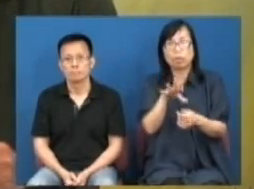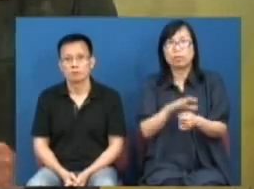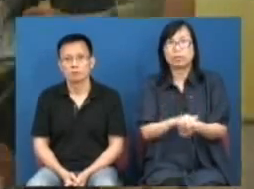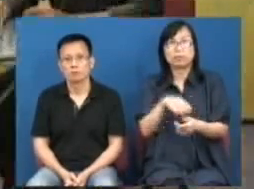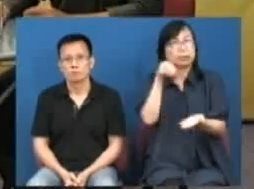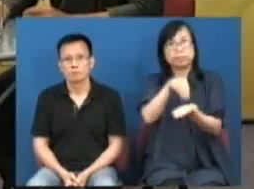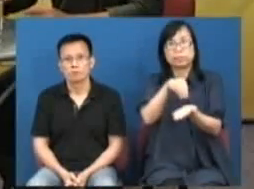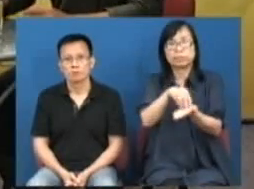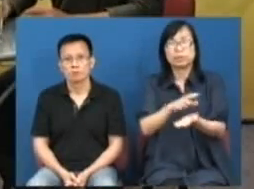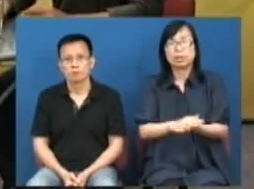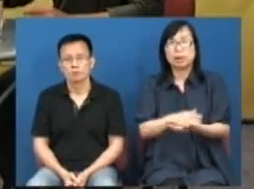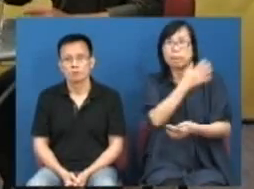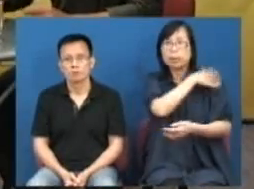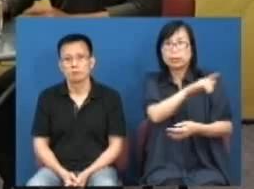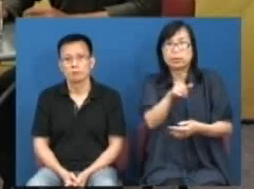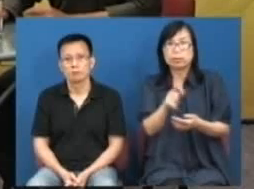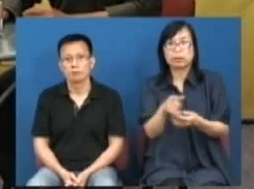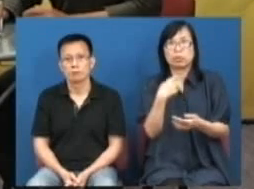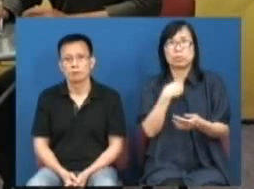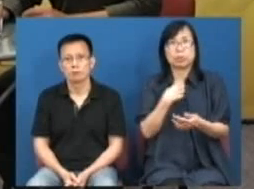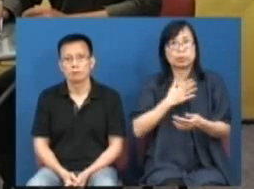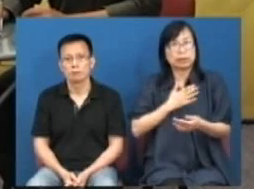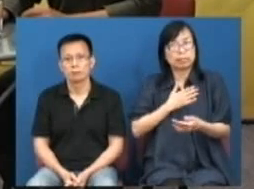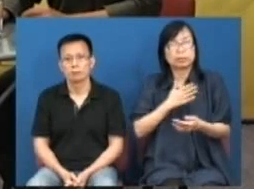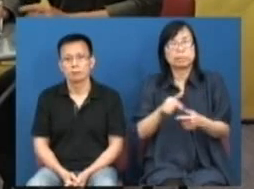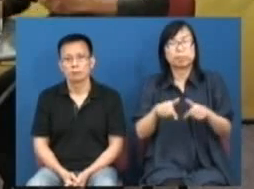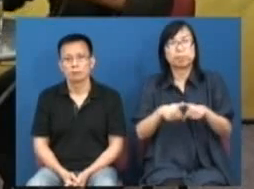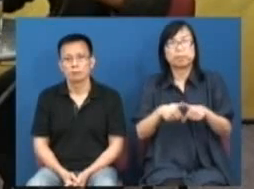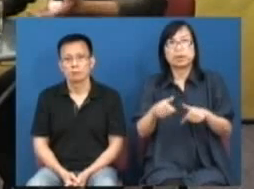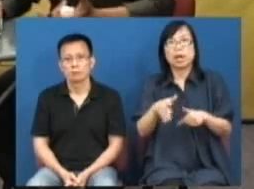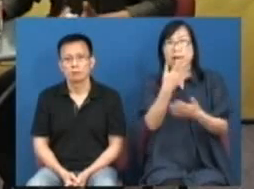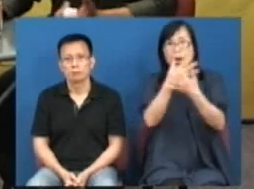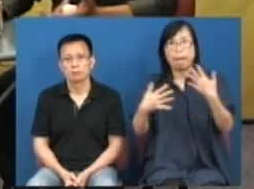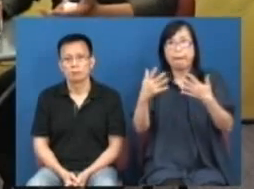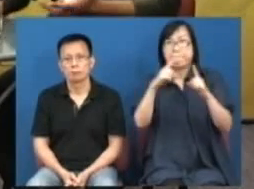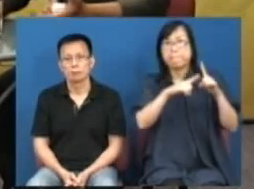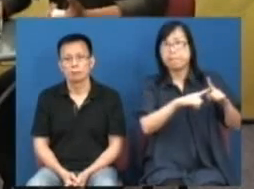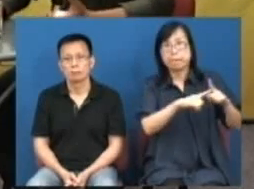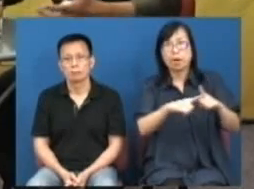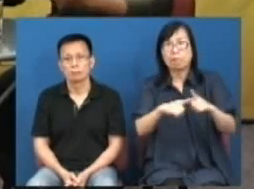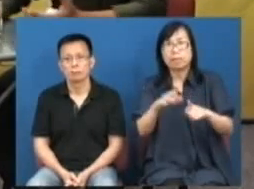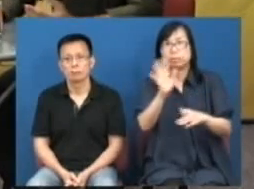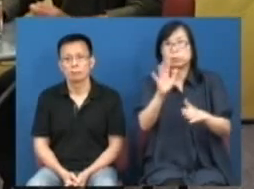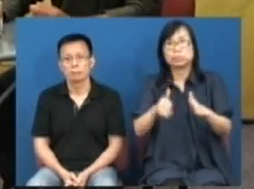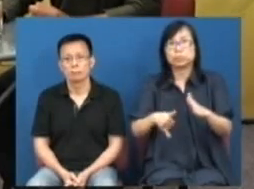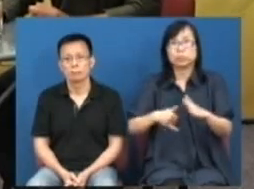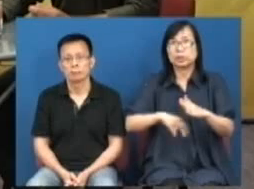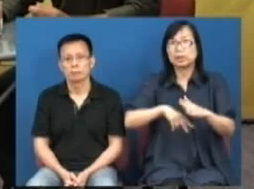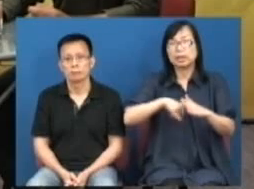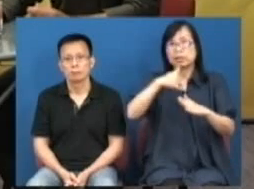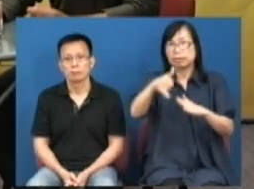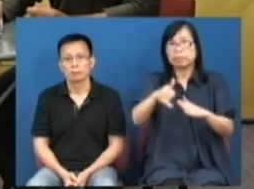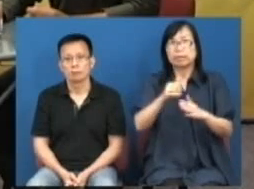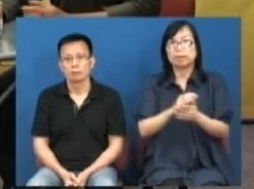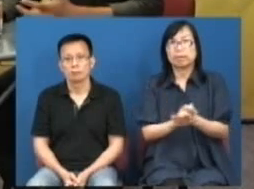定嘅啦。不過無論點樣，我始終強調擔心一樣嘢就係話，即係網民係唔即係一定係會踩界做乜都得，但係